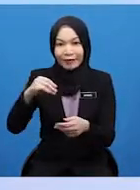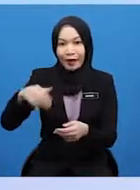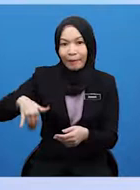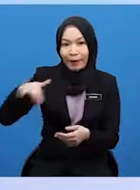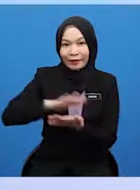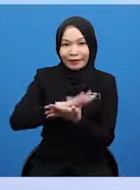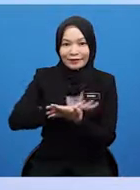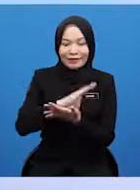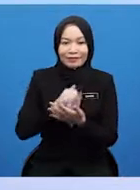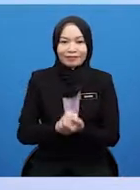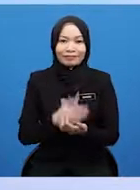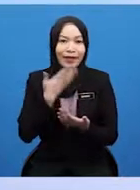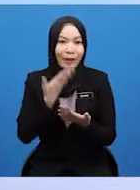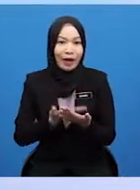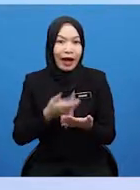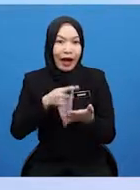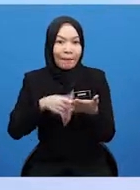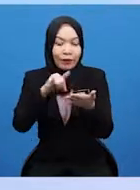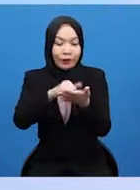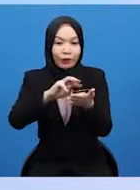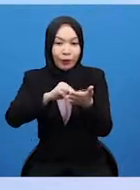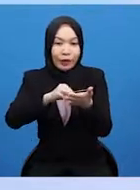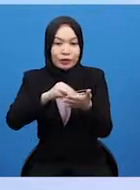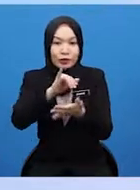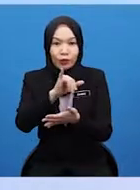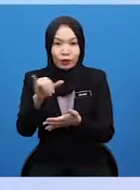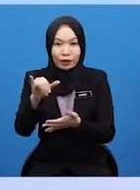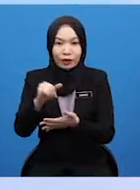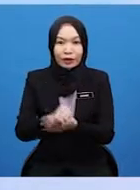yang dimaksudkan dengan lukisan komprehensif.